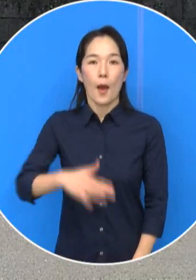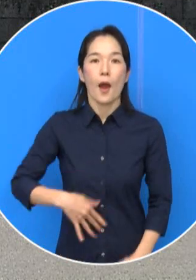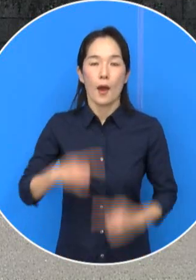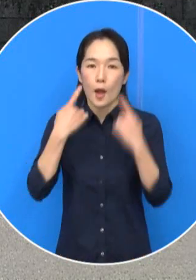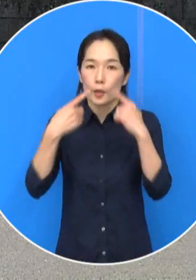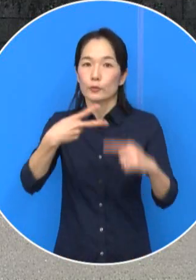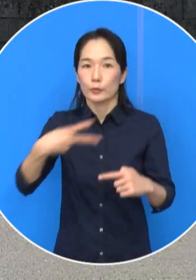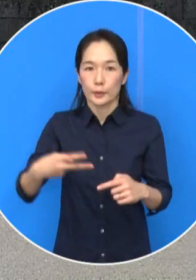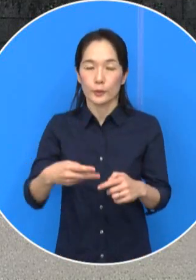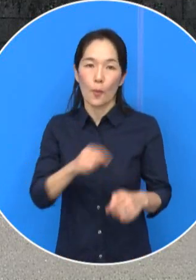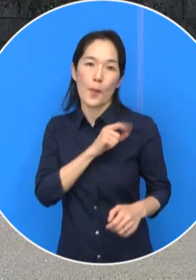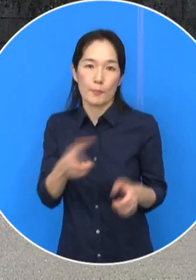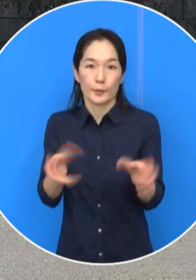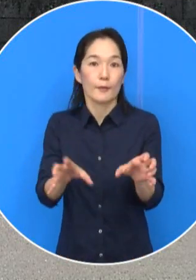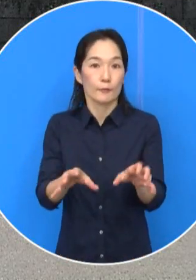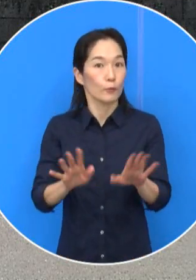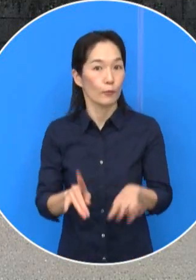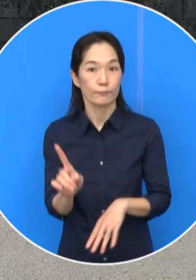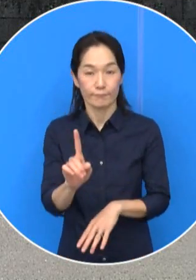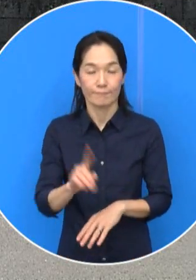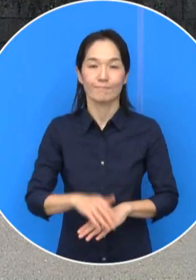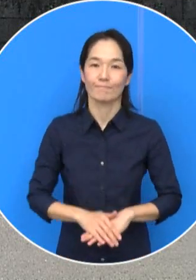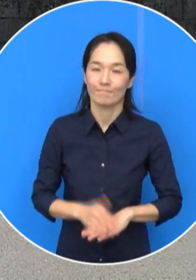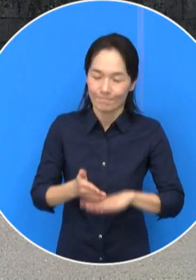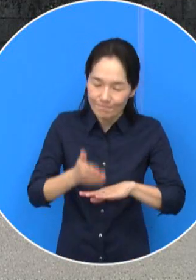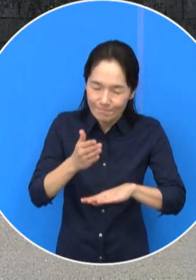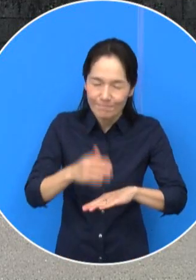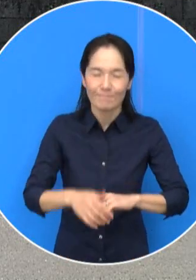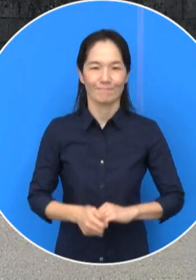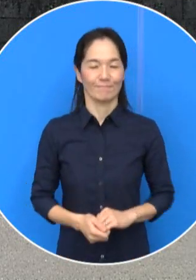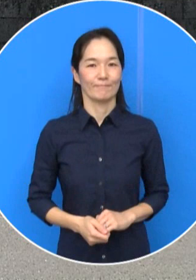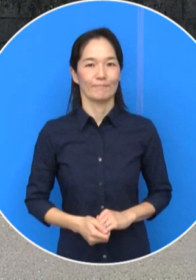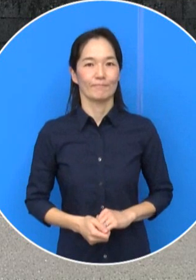前原龍二の前向きチャンネル、今日は何ですか。 はい、 ありがとうございます。